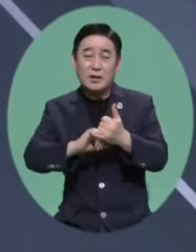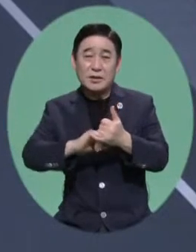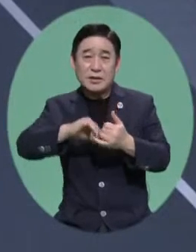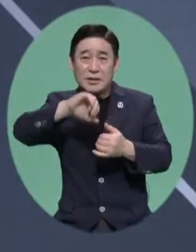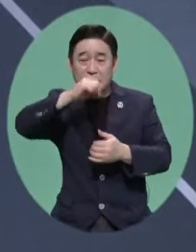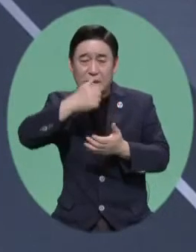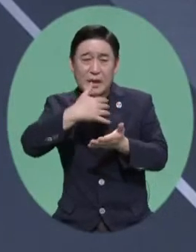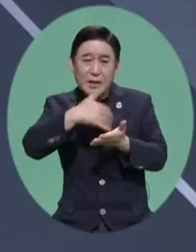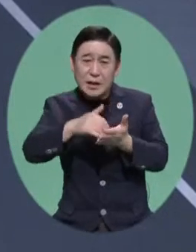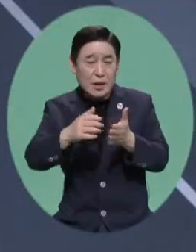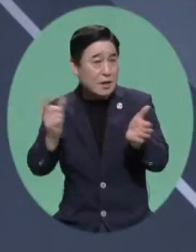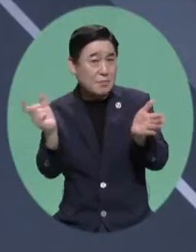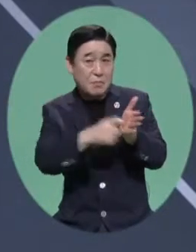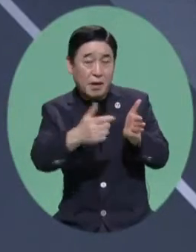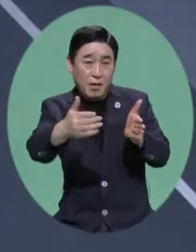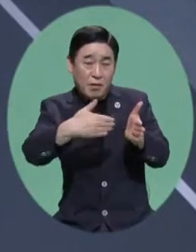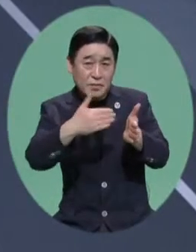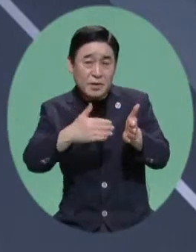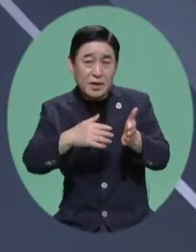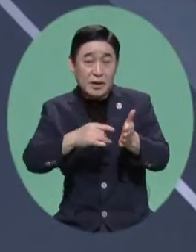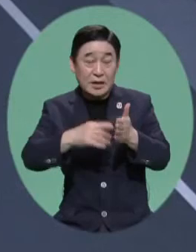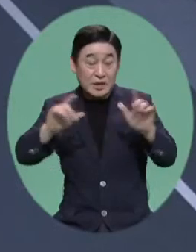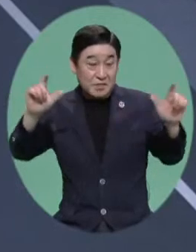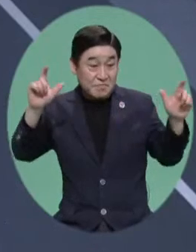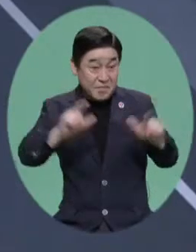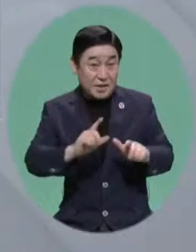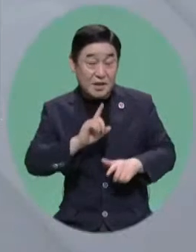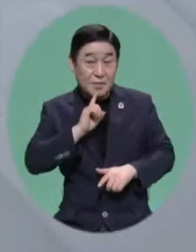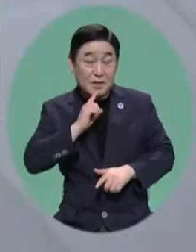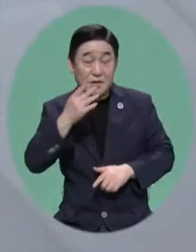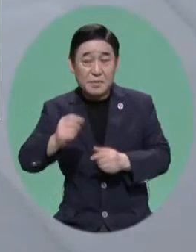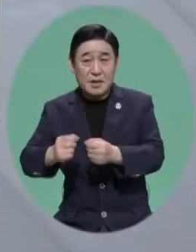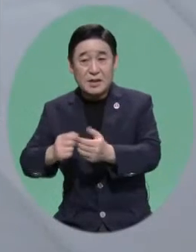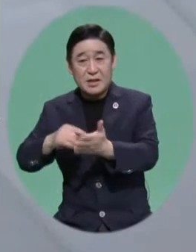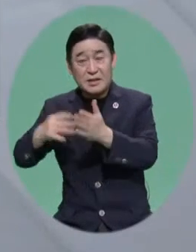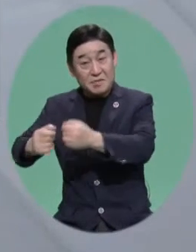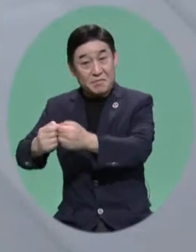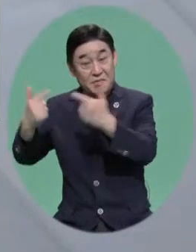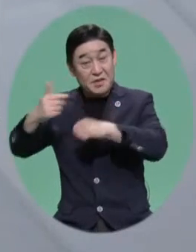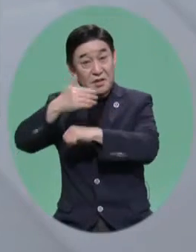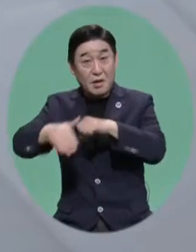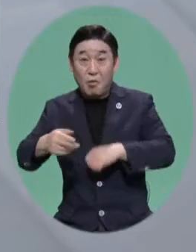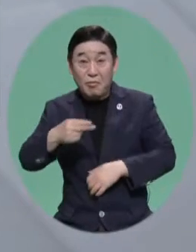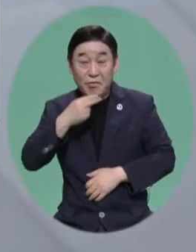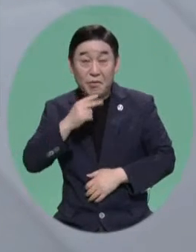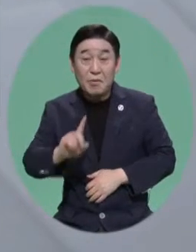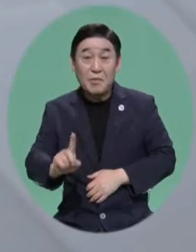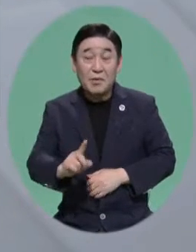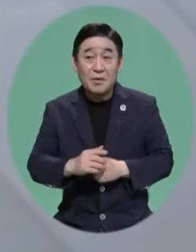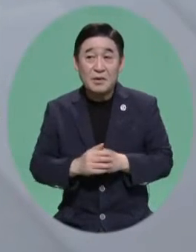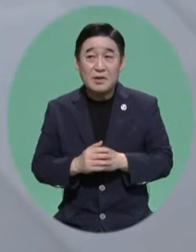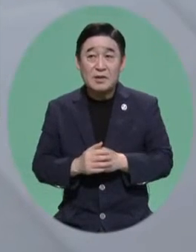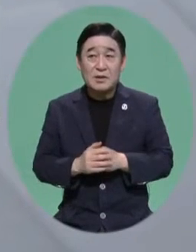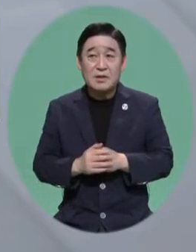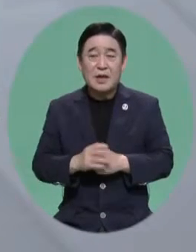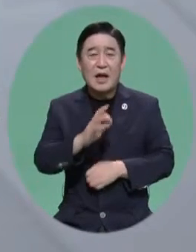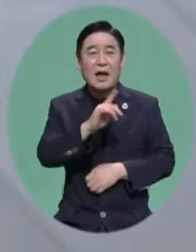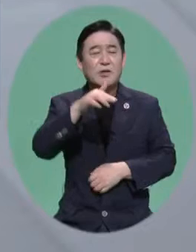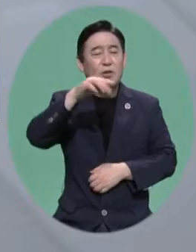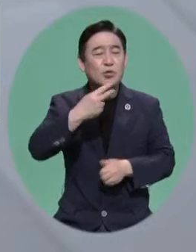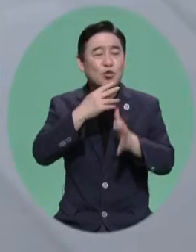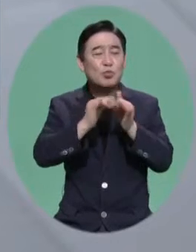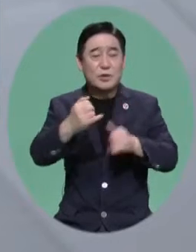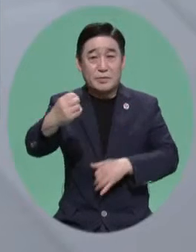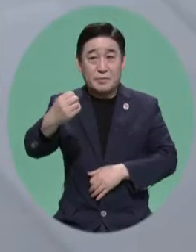예산 주께 가 나왔는데요 감 새는 얘기 하시면서 증세 계획은 없으세요 4 같습니까 이게 아마 이제 않죠 쓰고